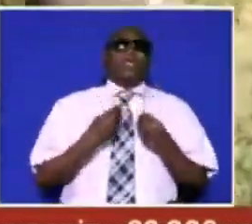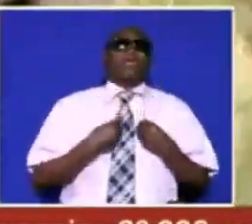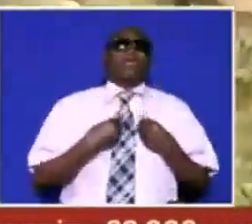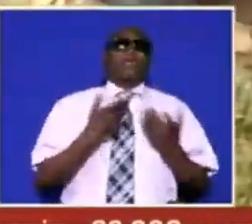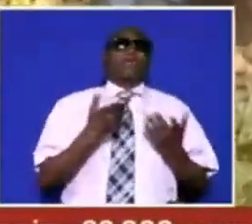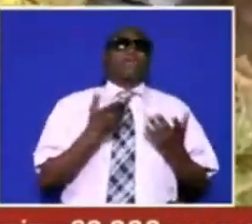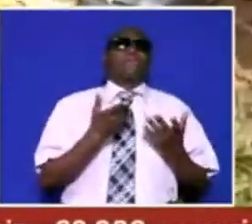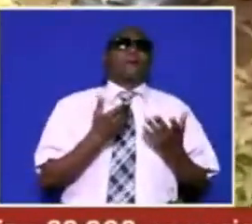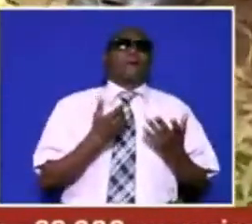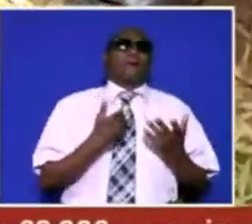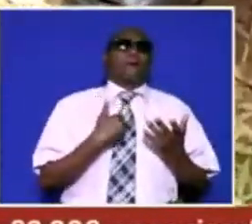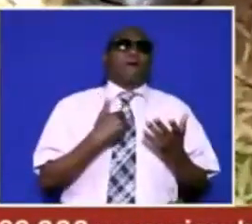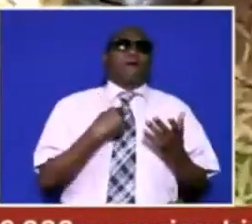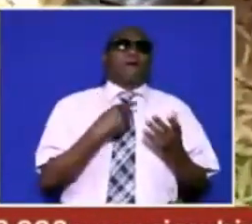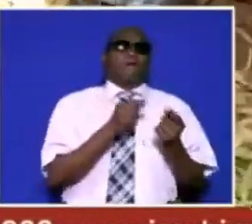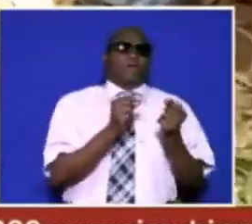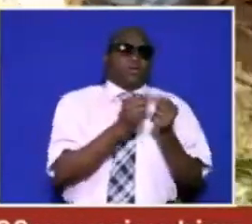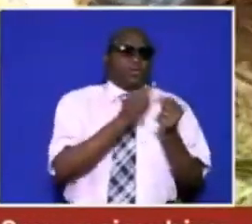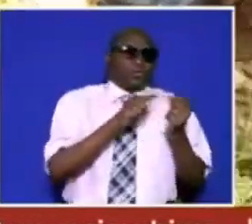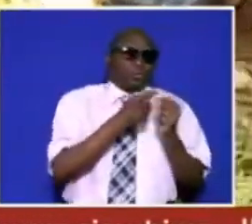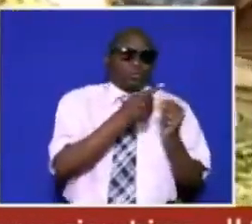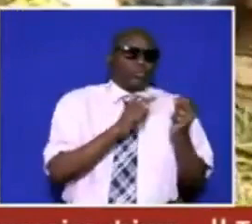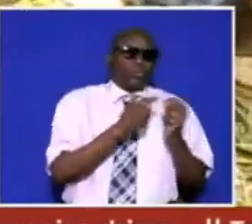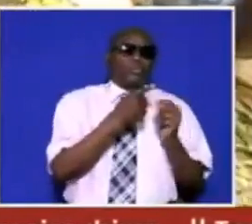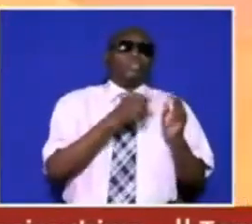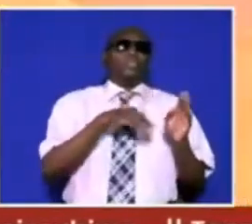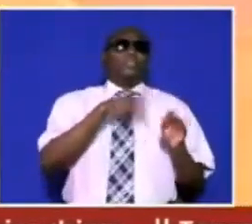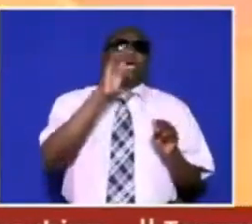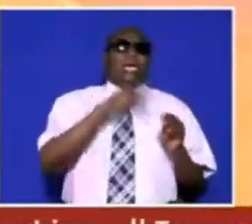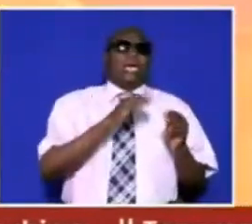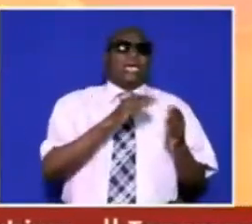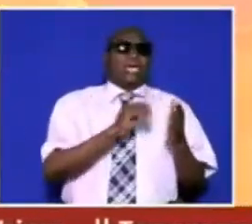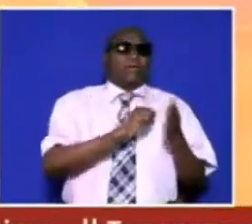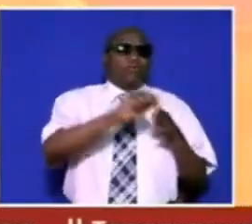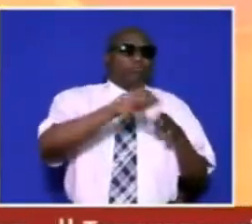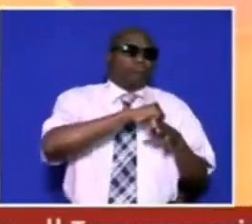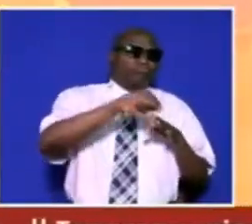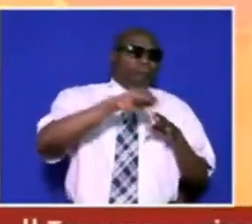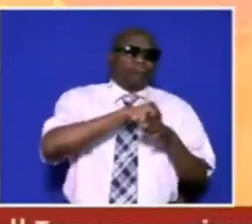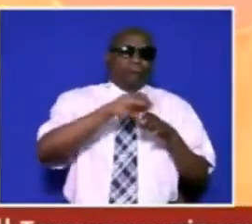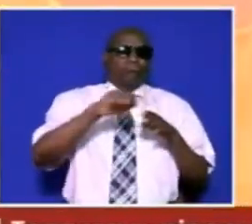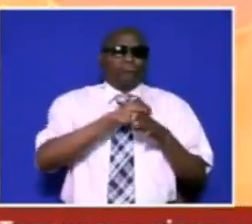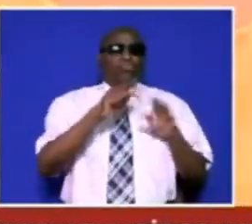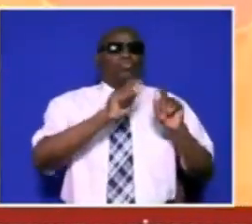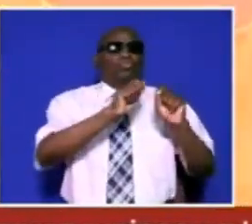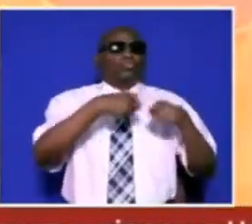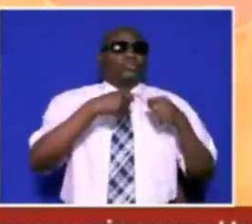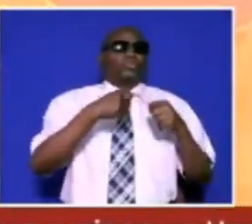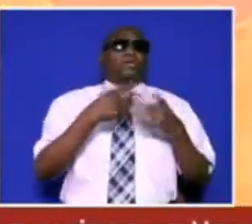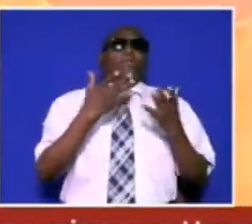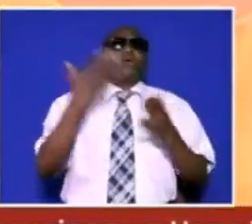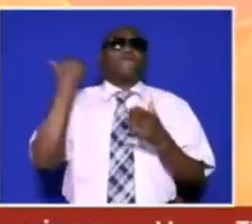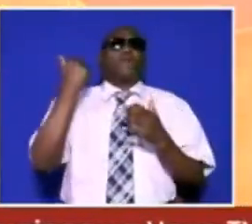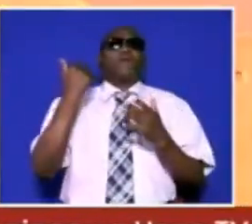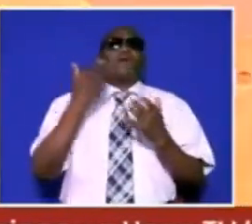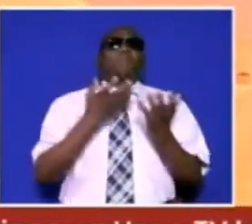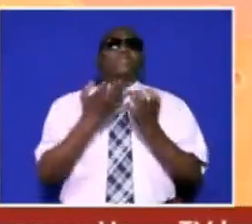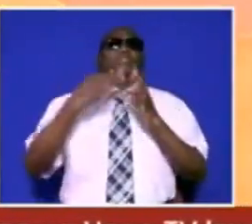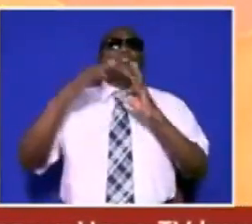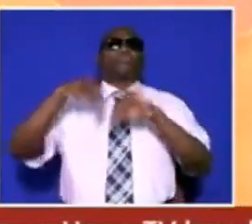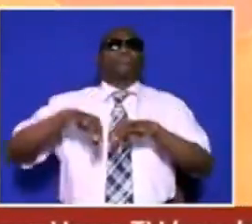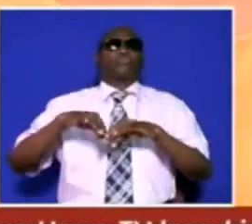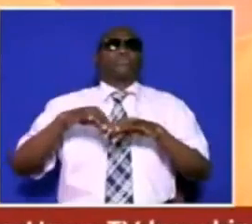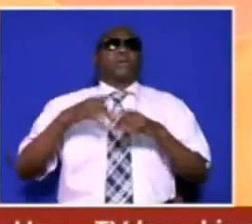soru na usi ya kushona na rangi ya kupika viato. Ilikuwa nimeanguka biashara, lakini nimeanza. Sasa waje